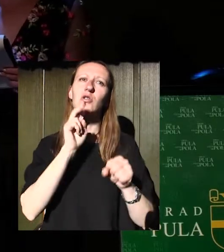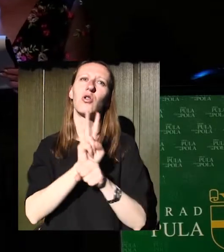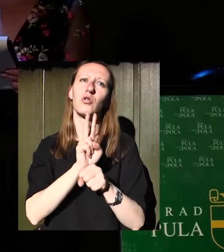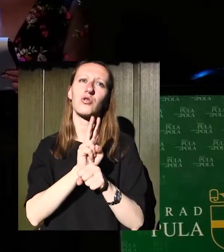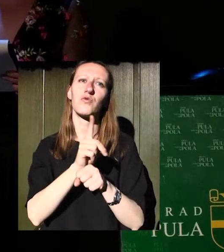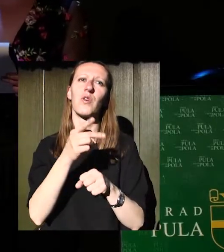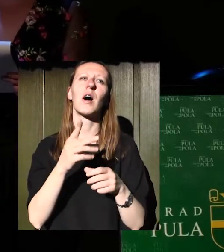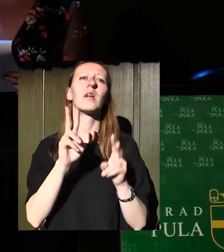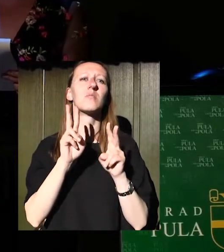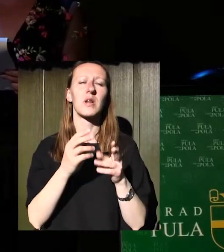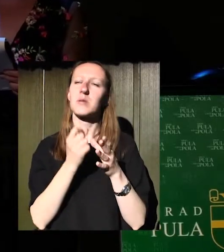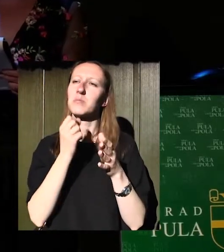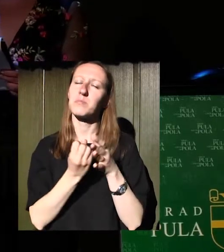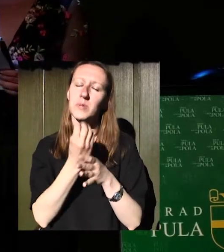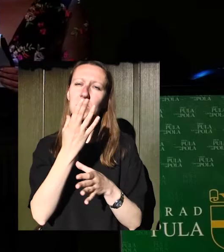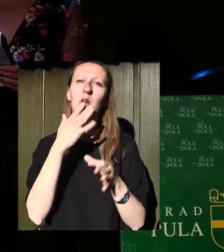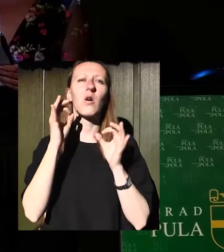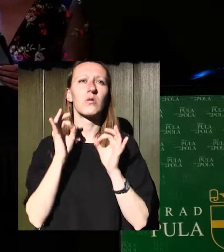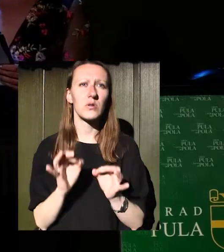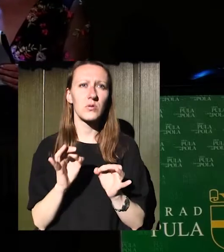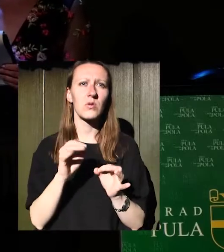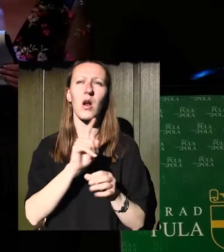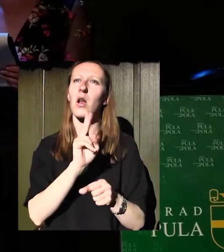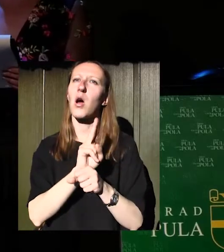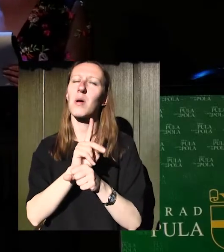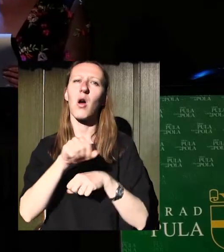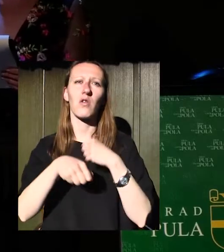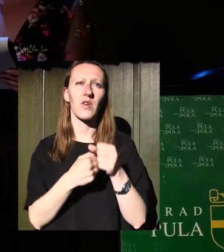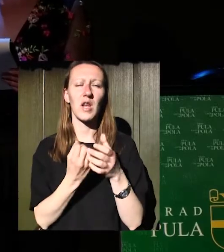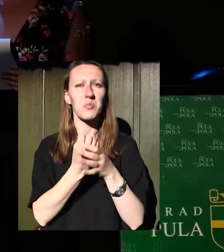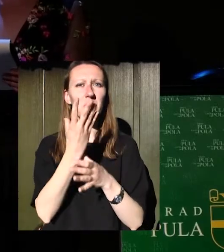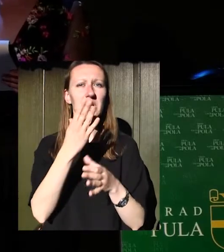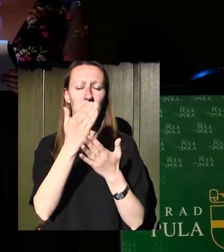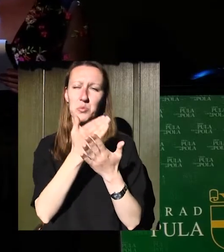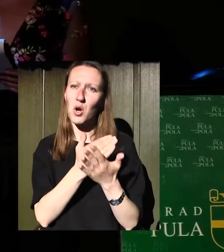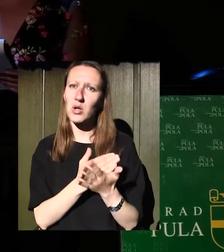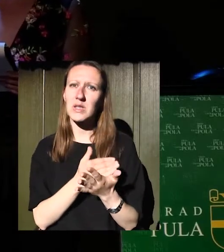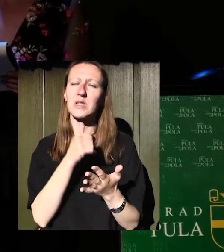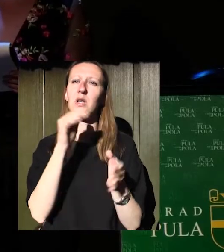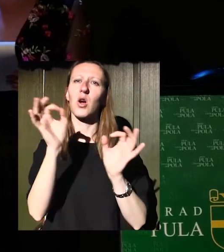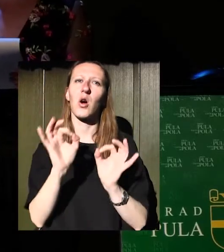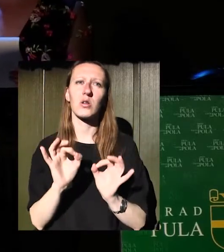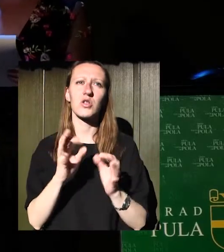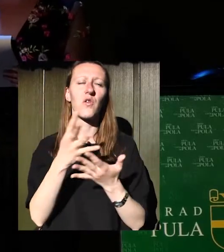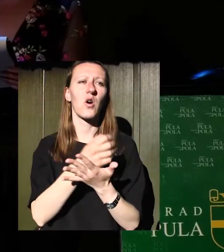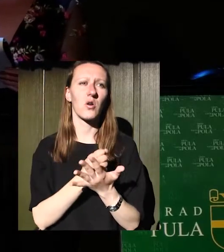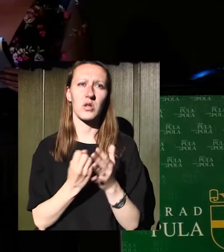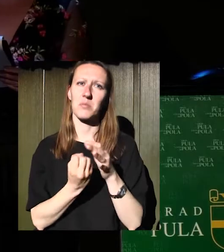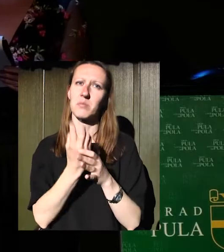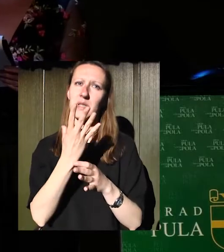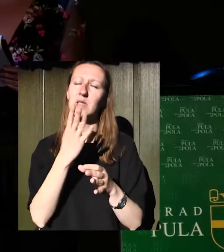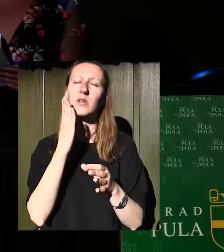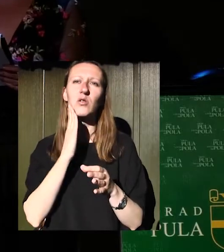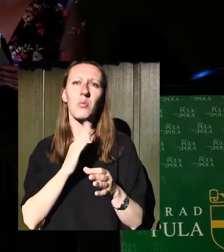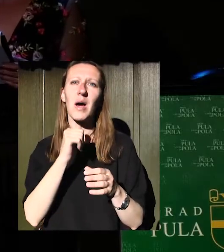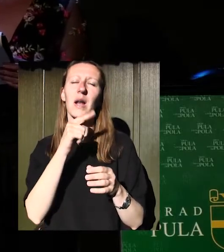zaštite i očuvanja izvornosti prirode, osiguravanja neometanog odvijanja prirodnih procesa i održivog korištenja